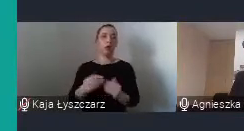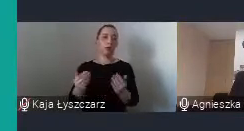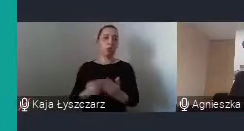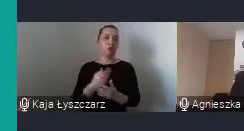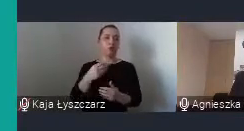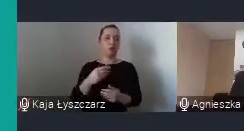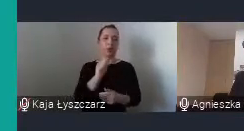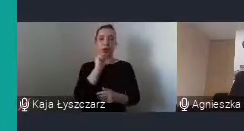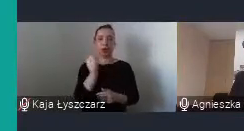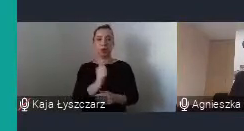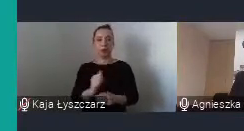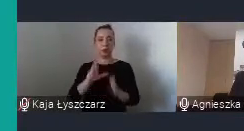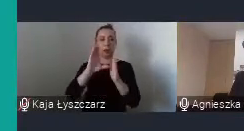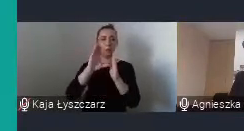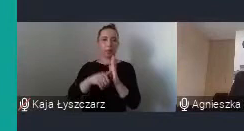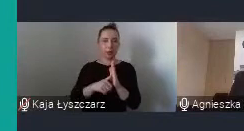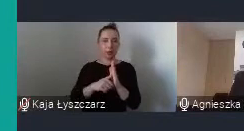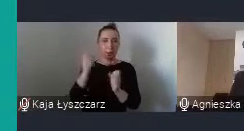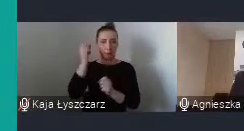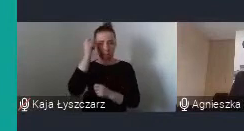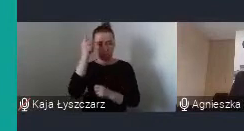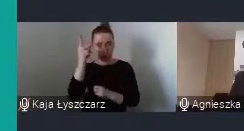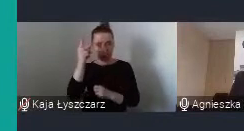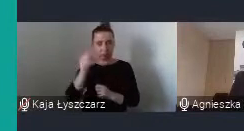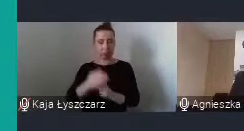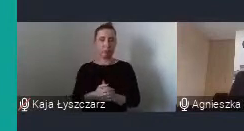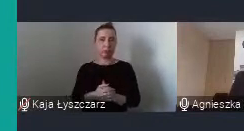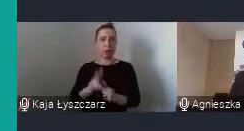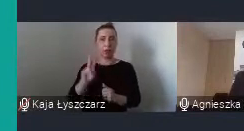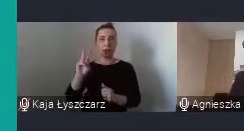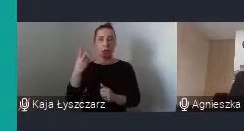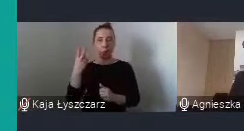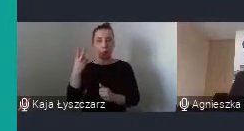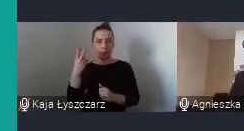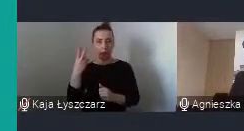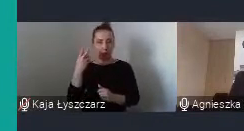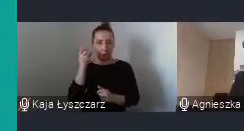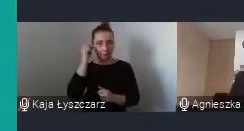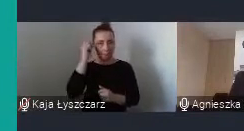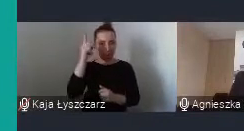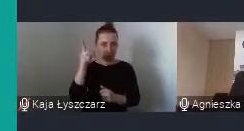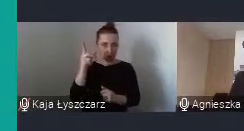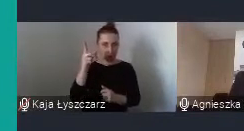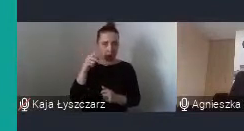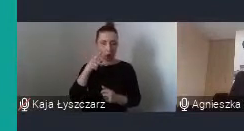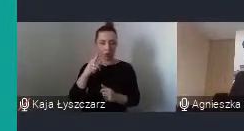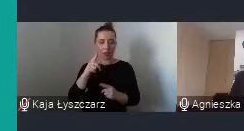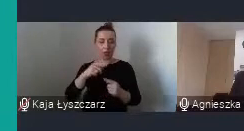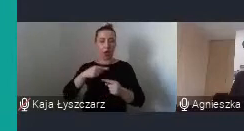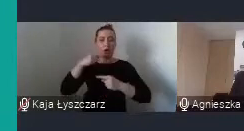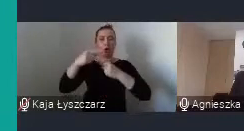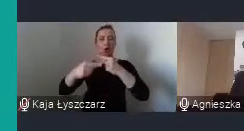czyli Europejska Miejska Inicjatywa. Ta druga inicjatywa jest kontynuatorem,